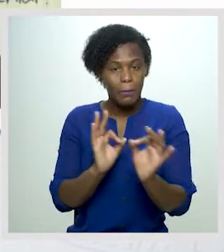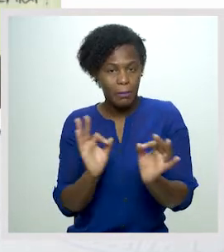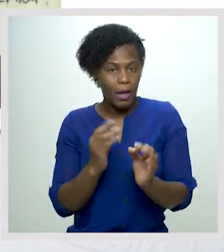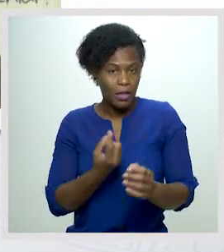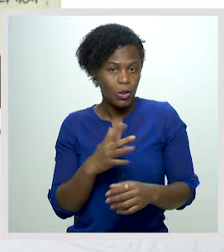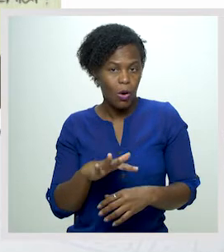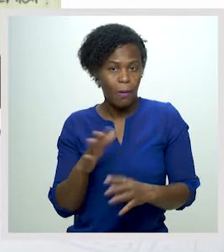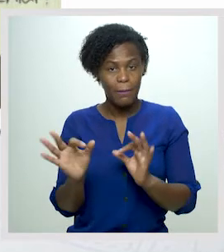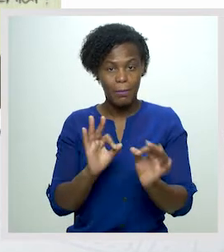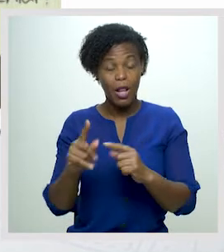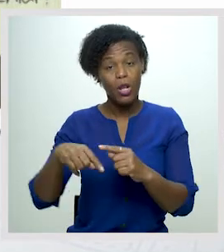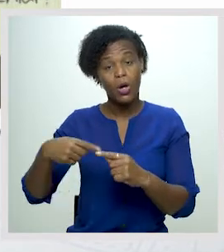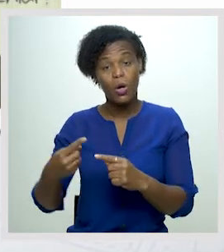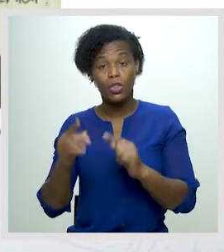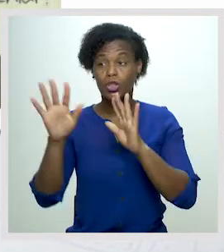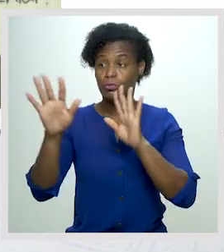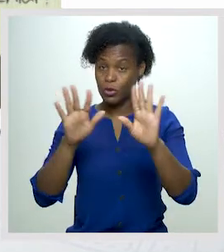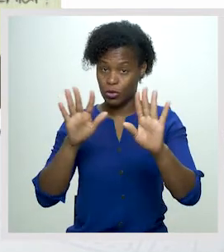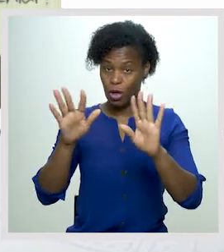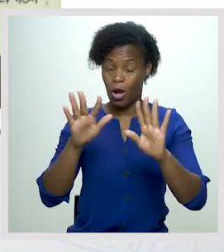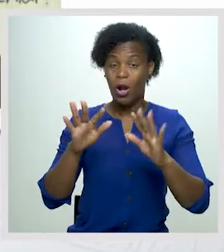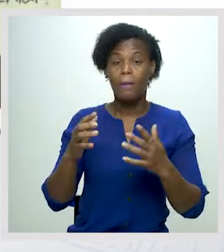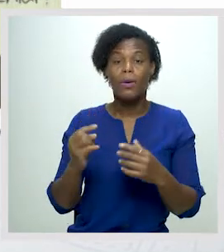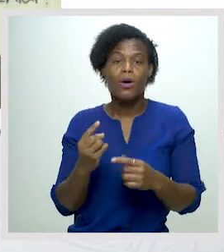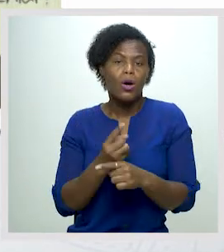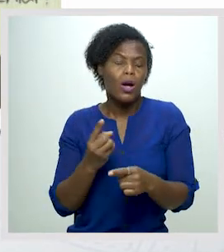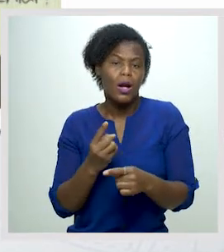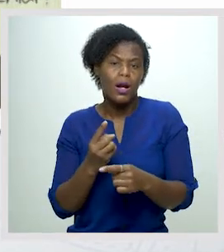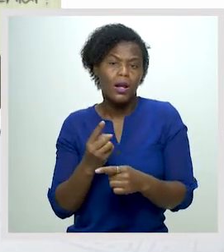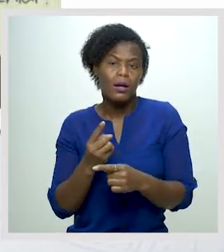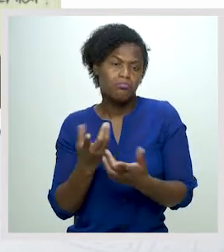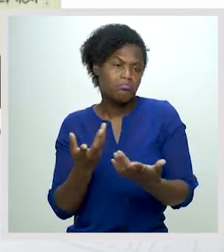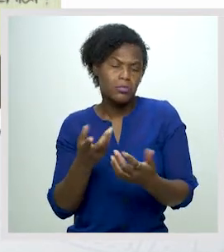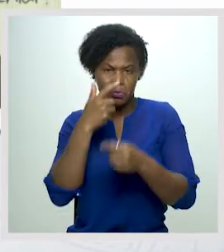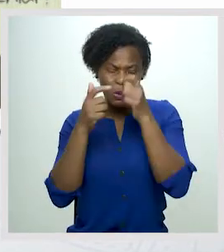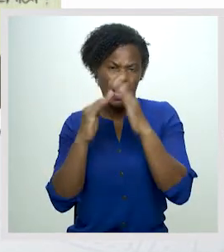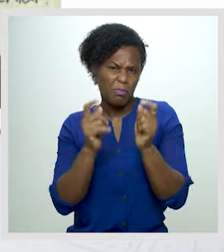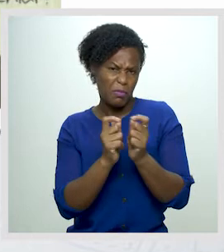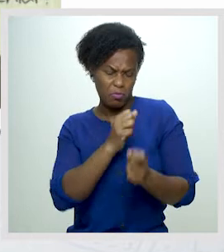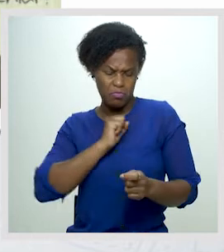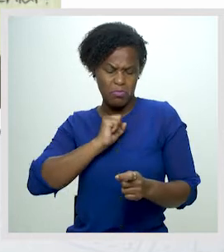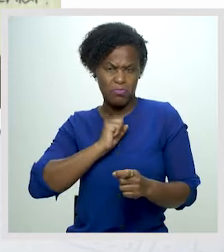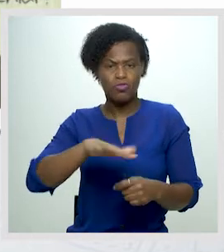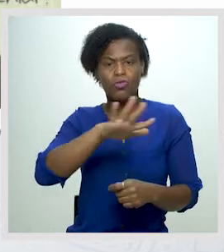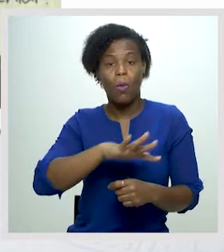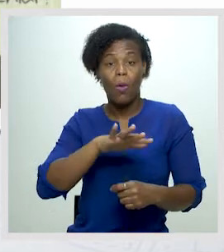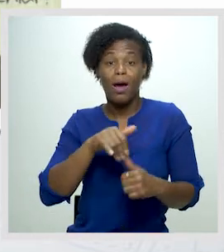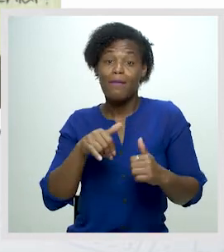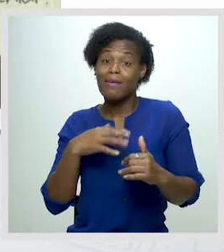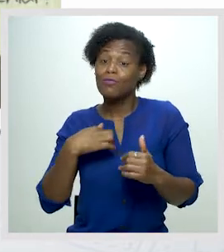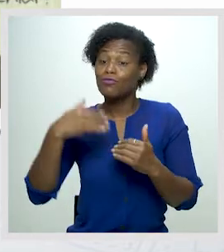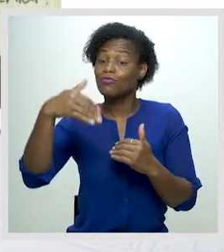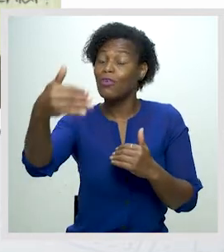préparer une autre exposition pour la MJ de mon quartier. Plus tard, je veux